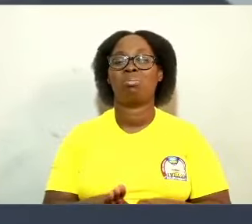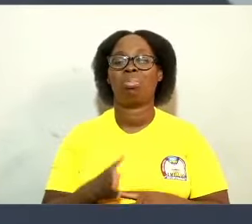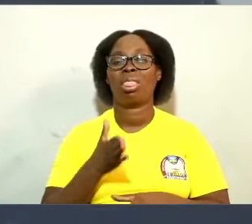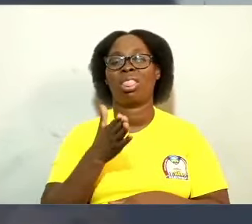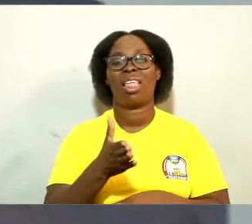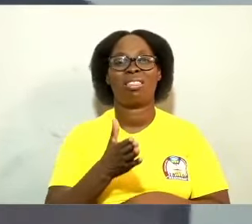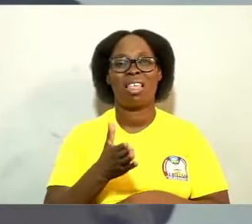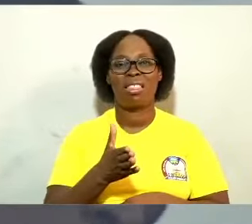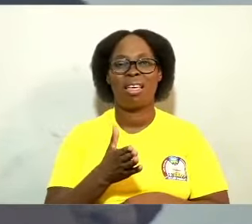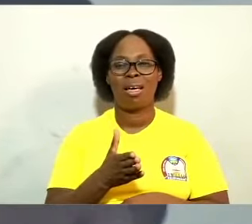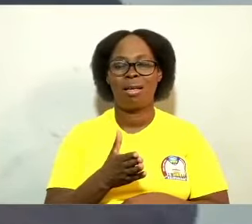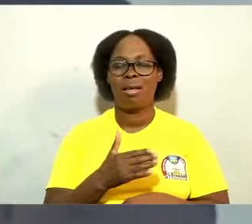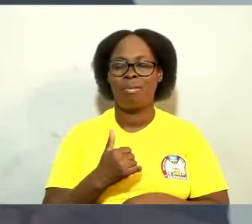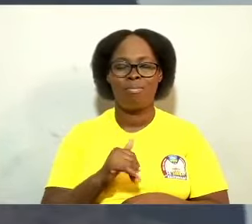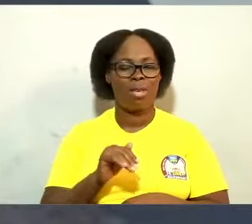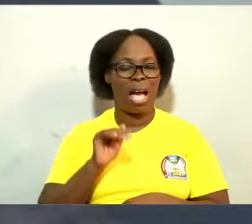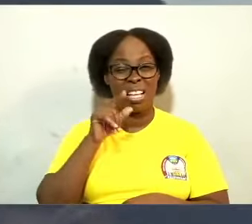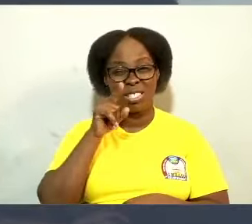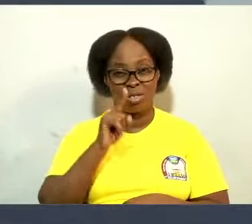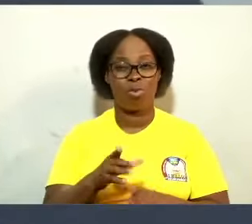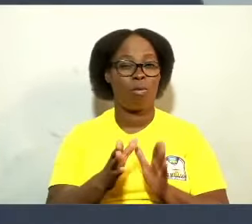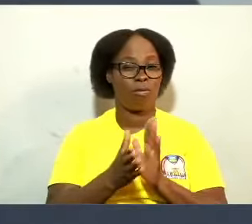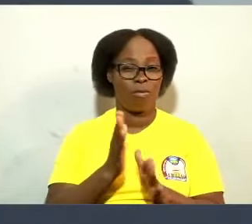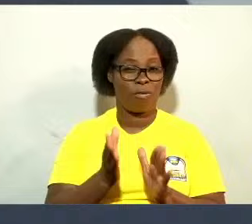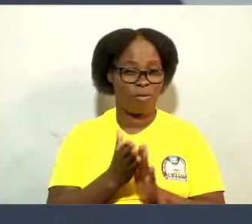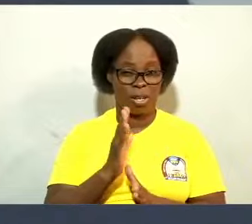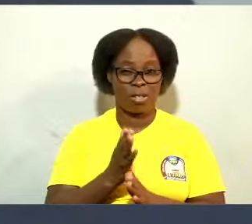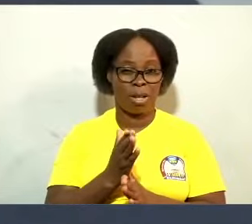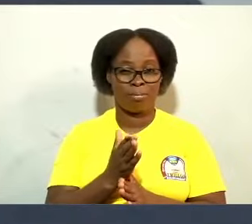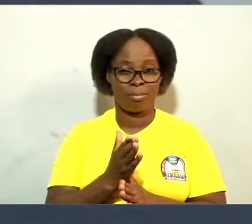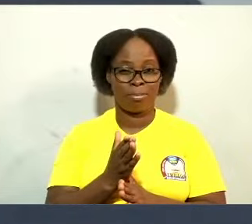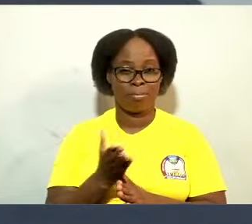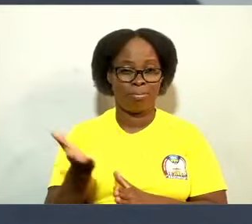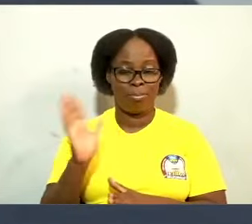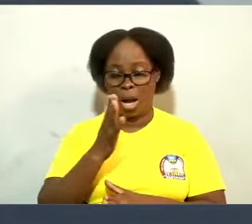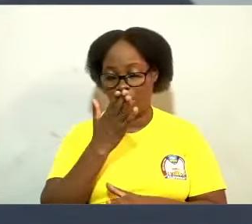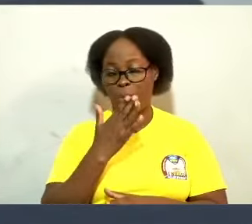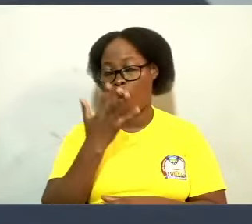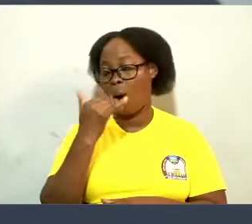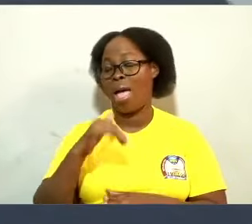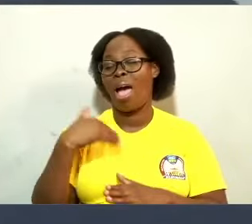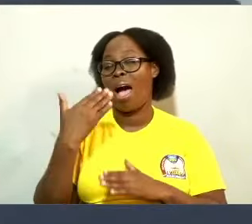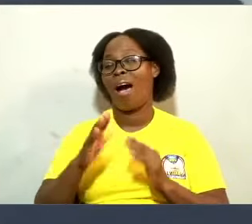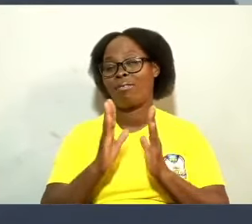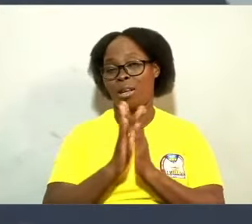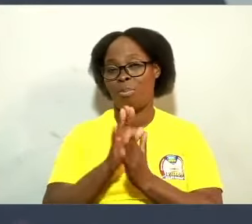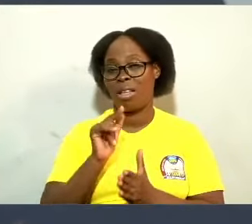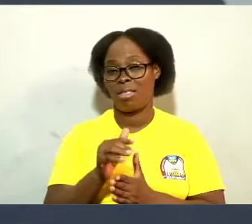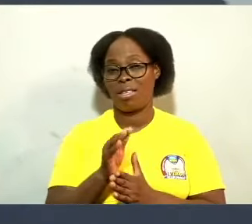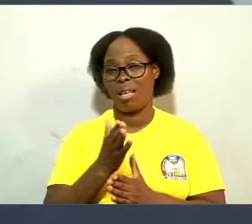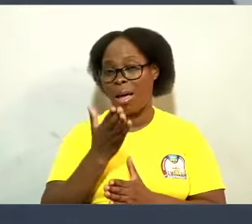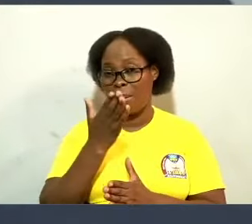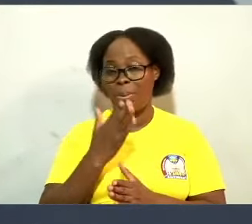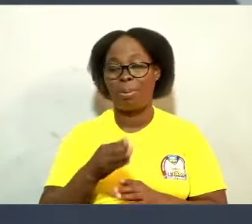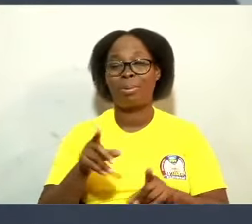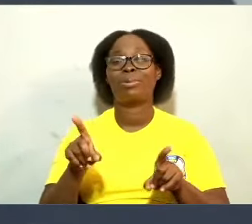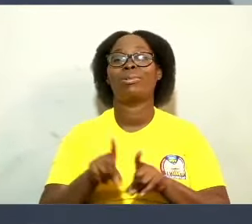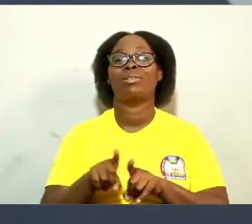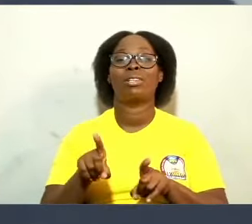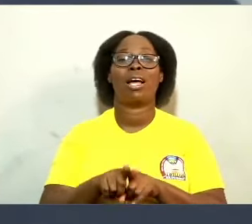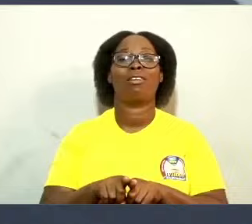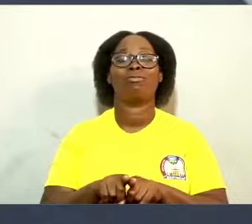nikuombe tu mara moja rudisha madawa hayo, kwa sababu baada ya ombi hilo madawa yata